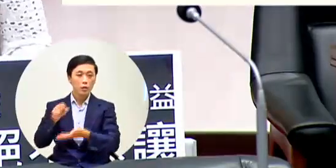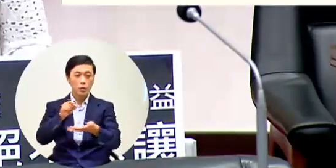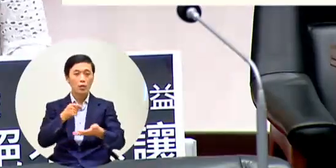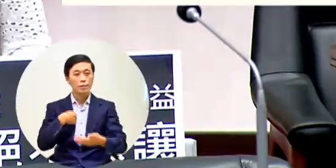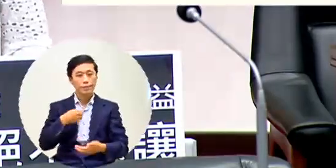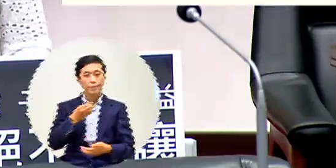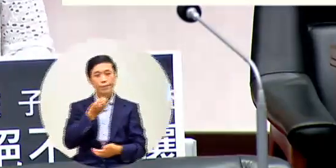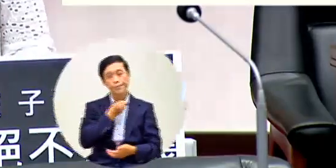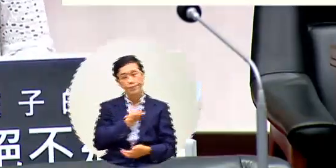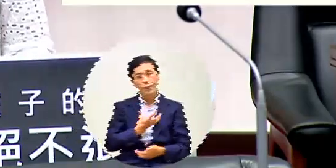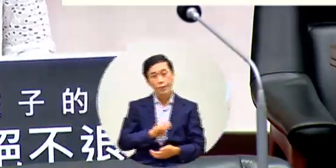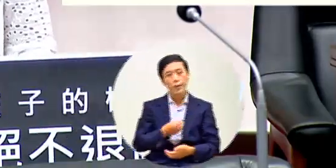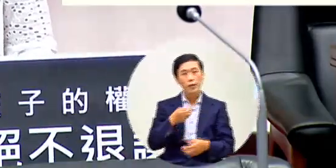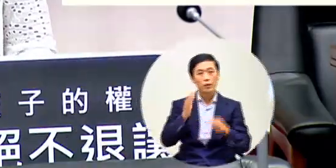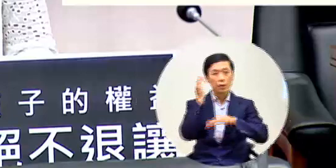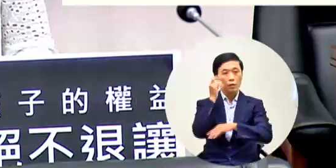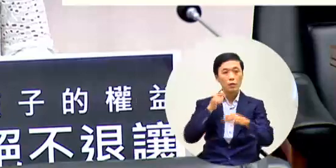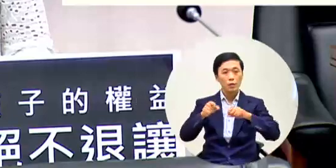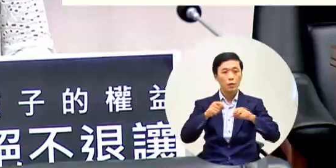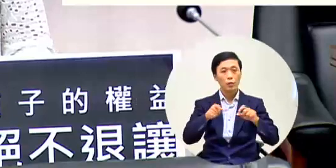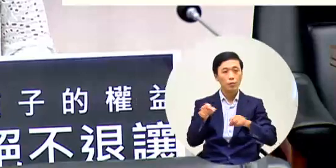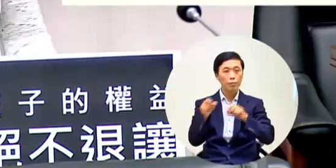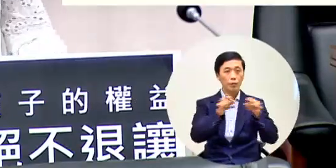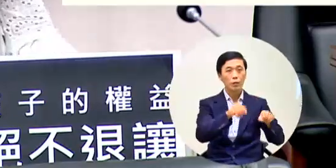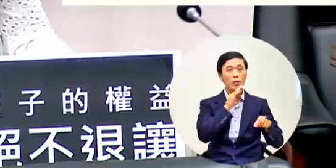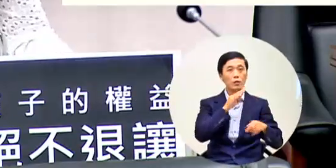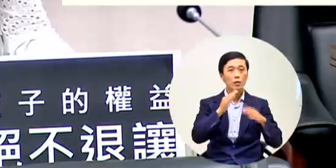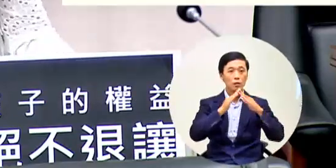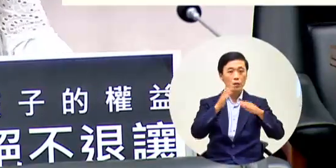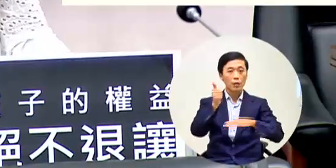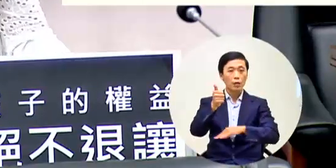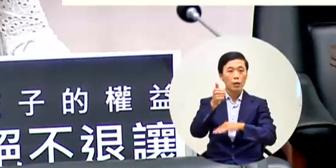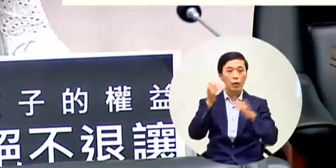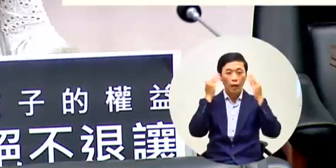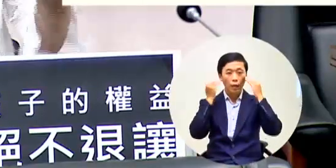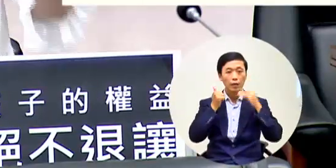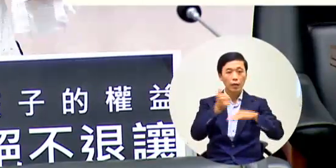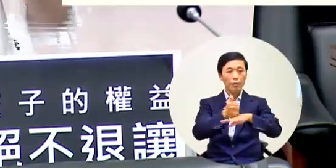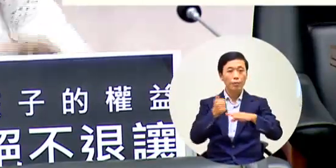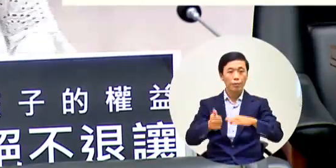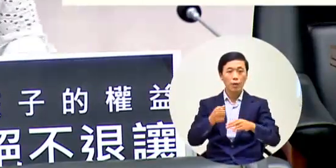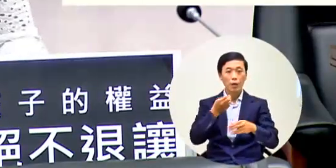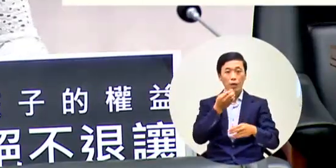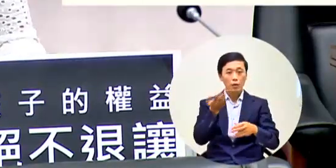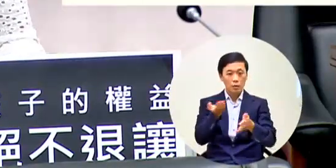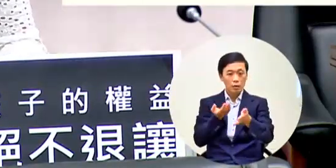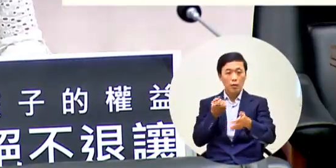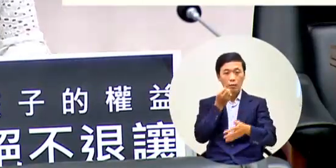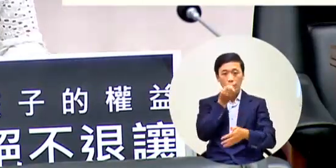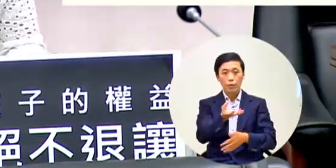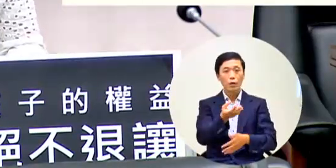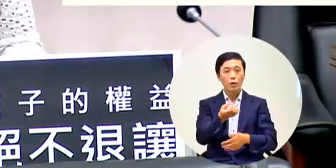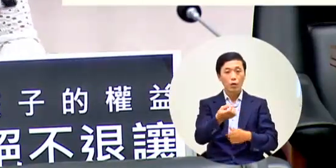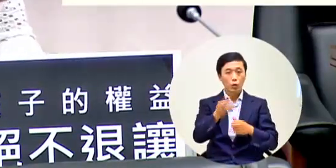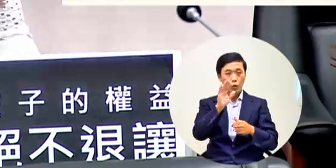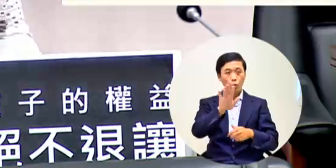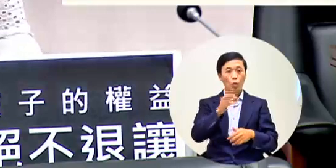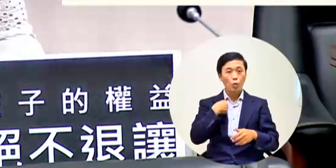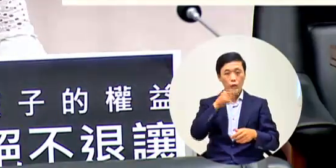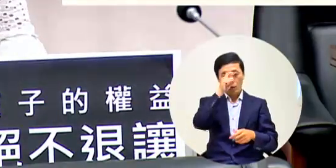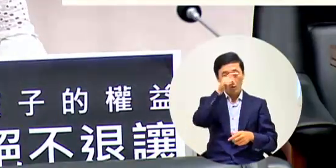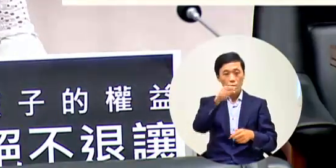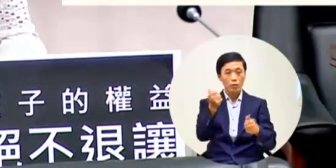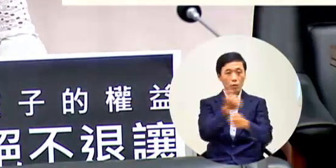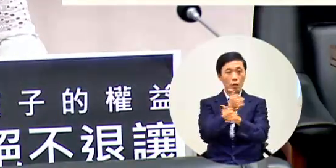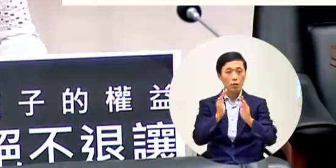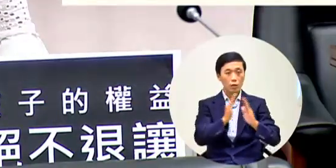是延续的，这个都是韩市长的时代给我们承诺，但是很可惜他现在不在其位，我拜托你们代理也一定要持续哈。